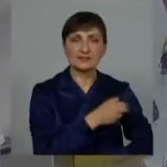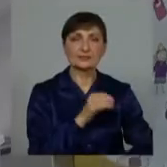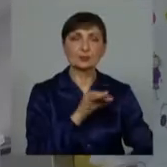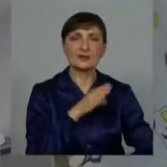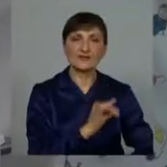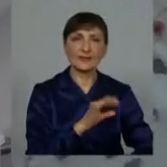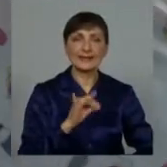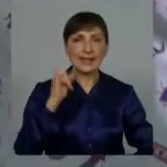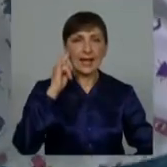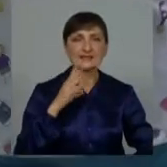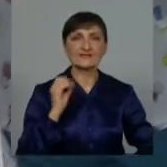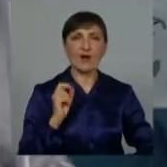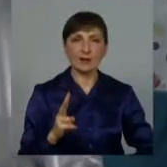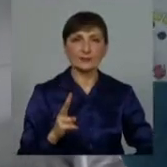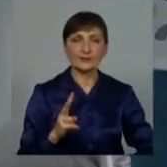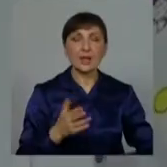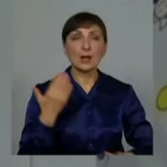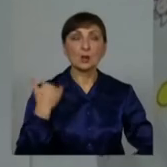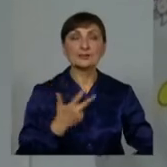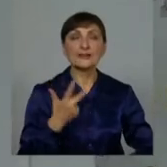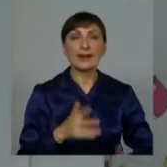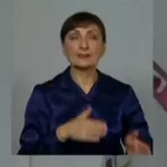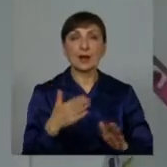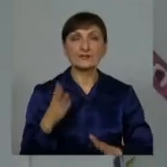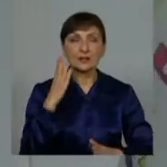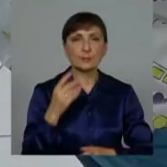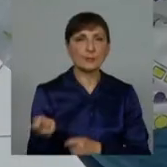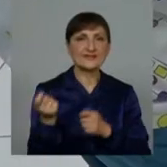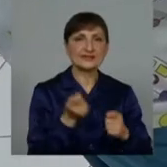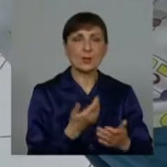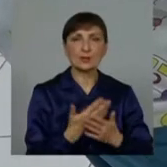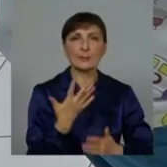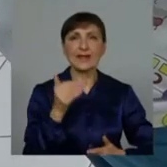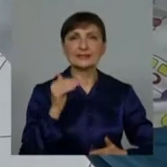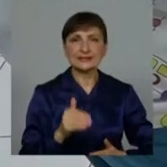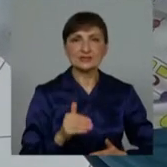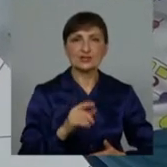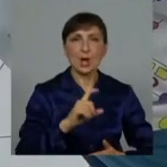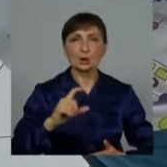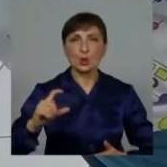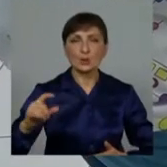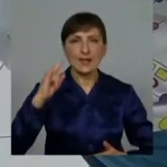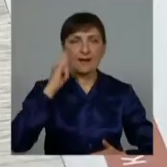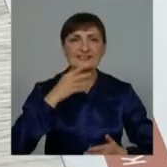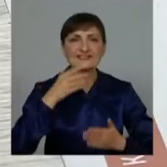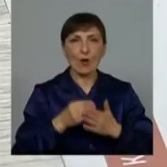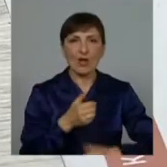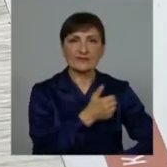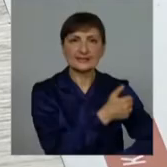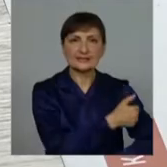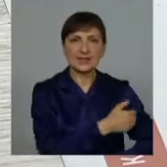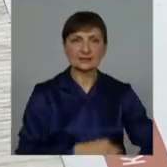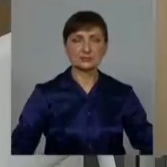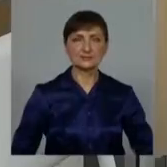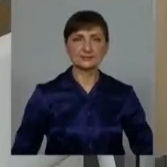Ви» и «Казвак». Накануне в рамках третьего транша в Алматы поступило около 5 тысяч доз казахстанского препарата.